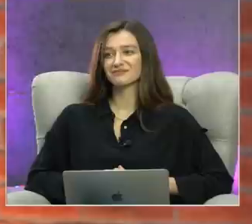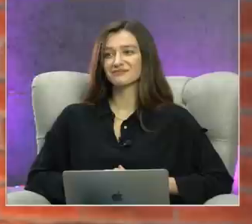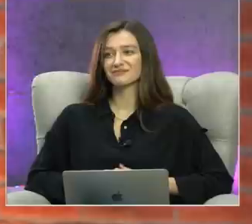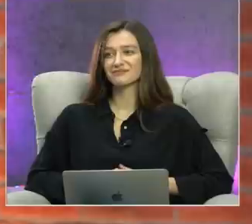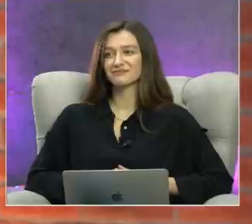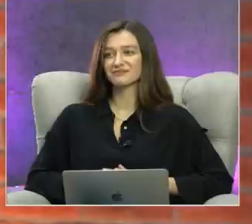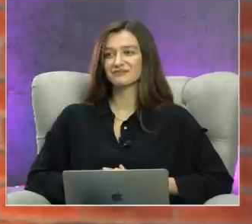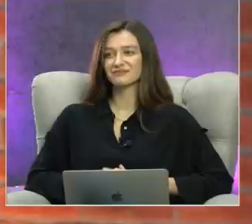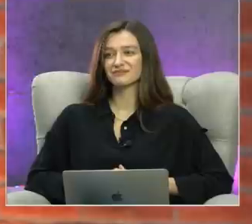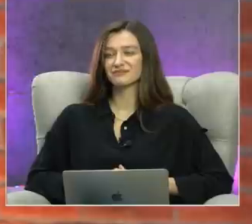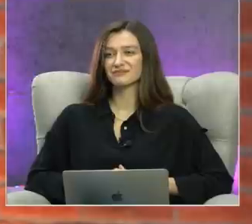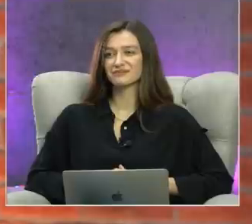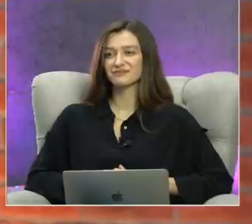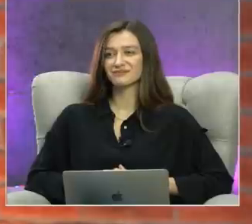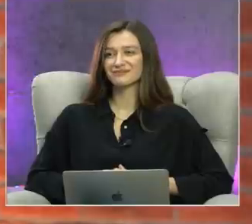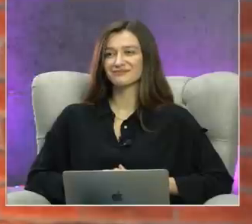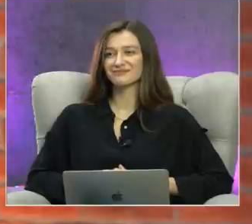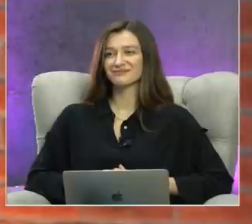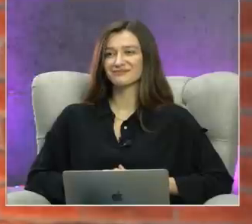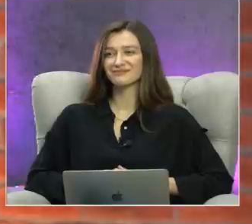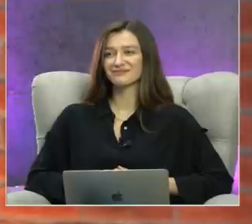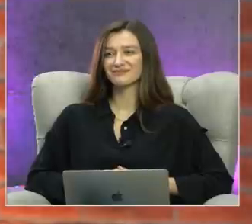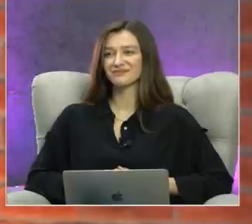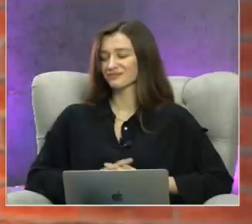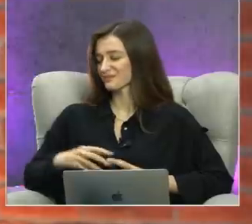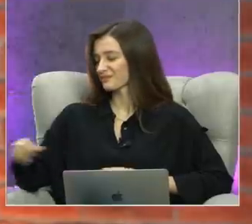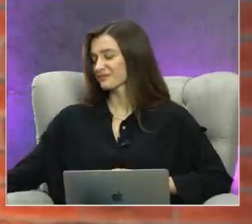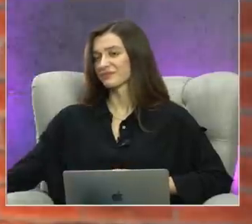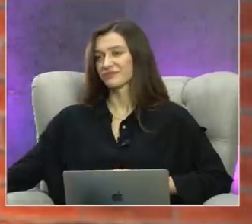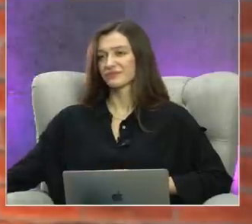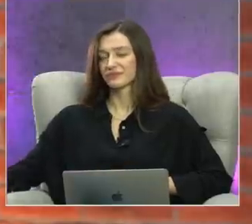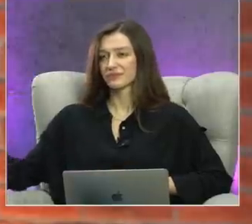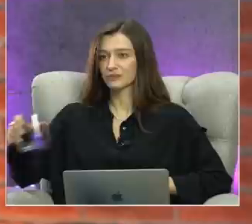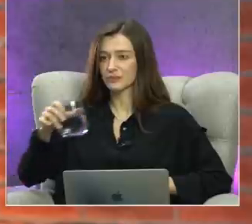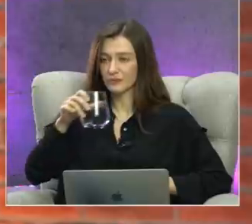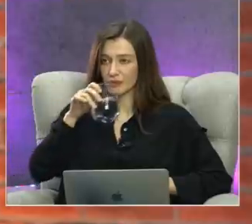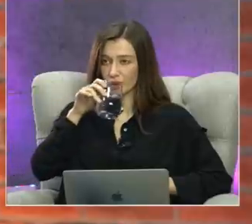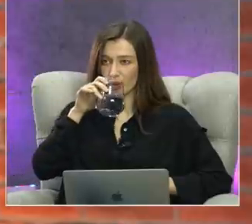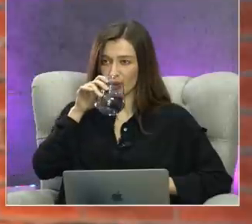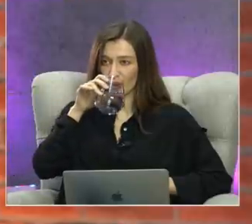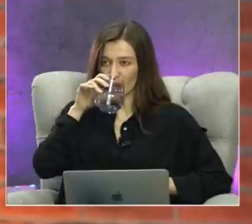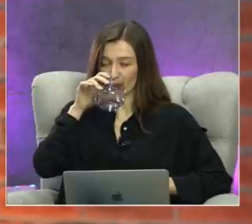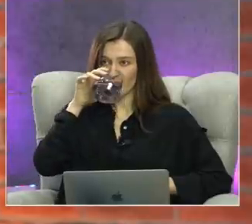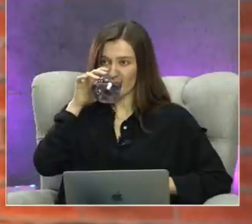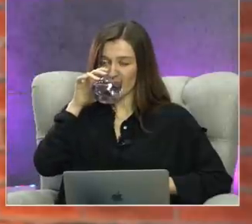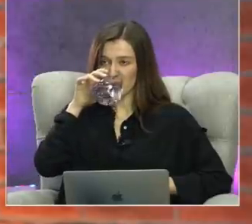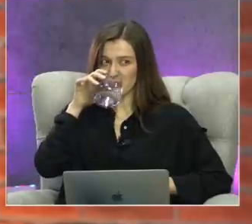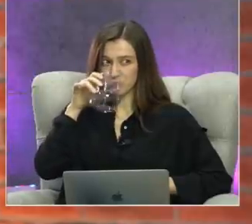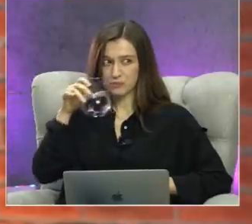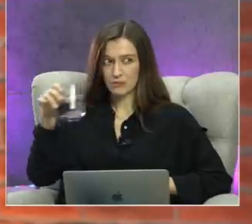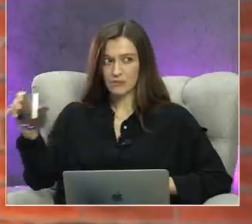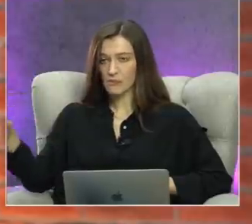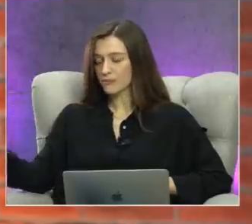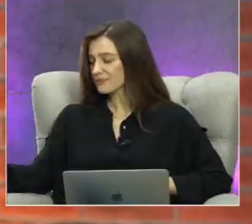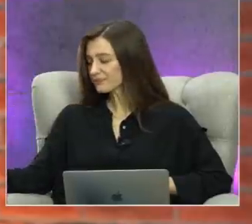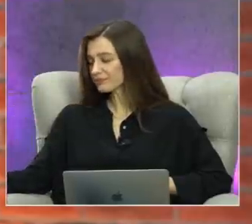Çünkü belki herhangi bir şey için burada değildir. Yani kazara da gelmiş olabilir. Çünkü bilim onun ayırdığını yapabilecek bir kapsayıcılıkta değil. Benim bu hazır